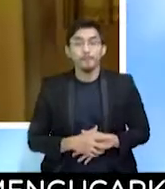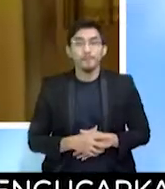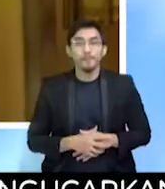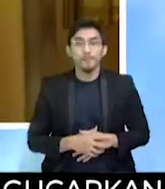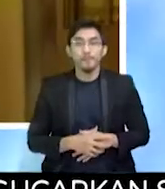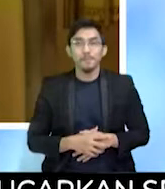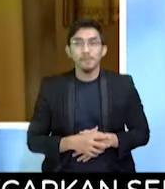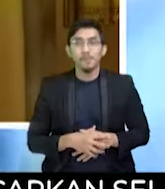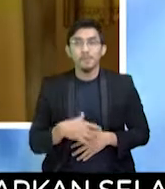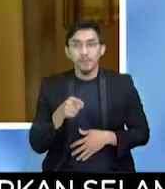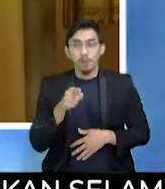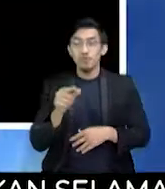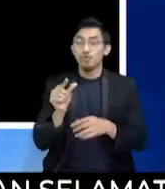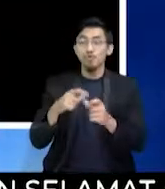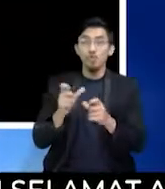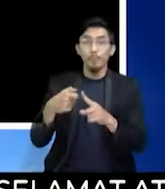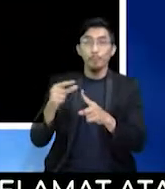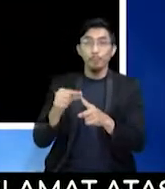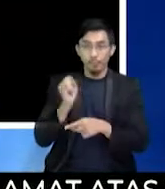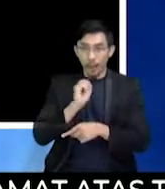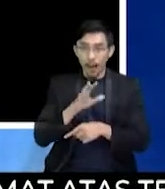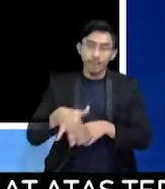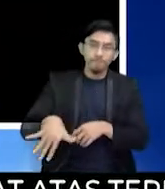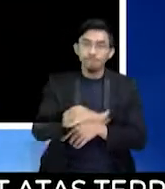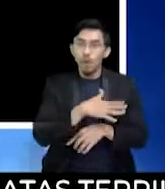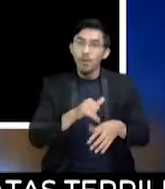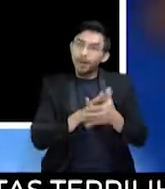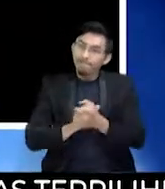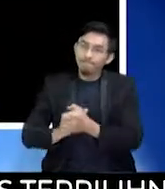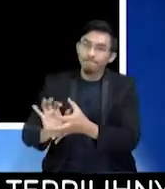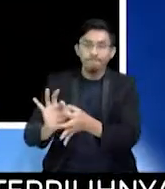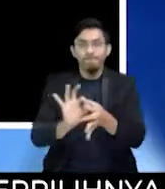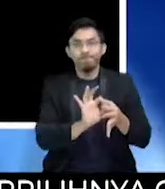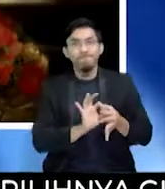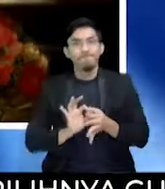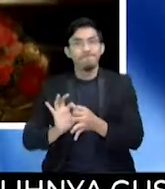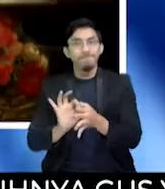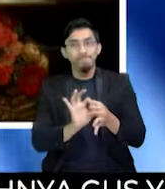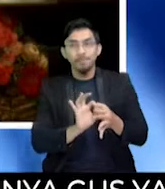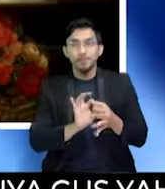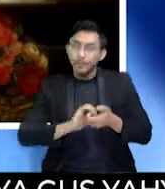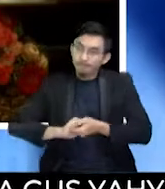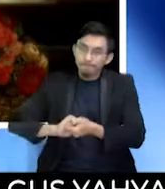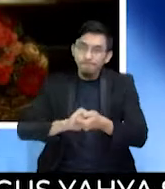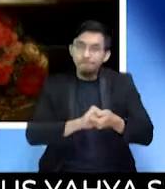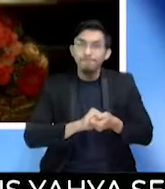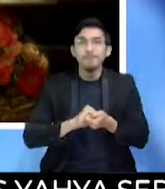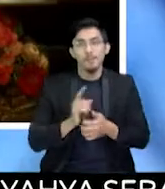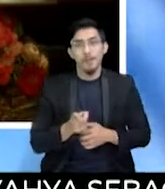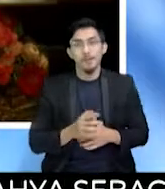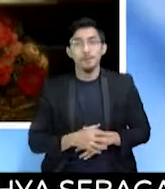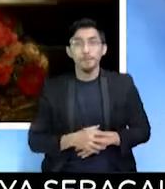kepada seluruh umat Kristiani bahwa persaudaraan ini merupakan hal yang penting dimana Indonesia saat ini masih